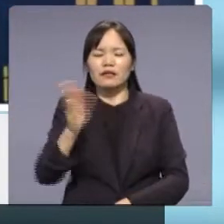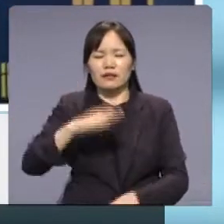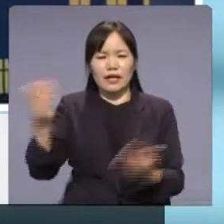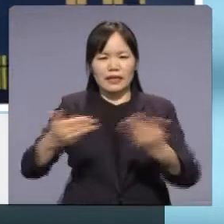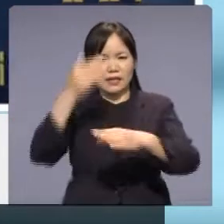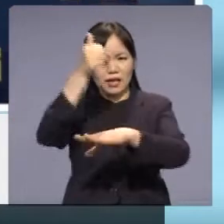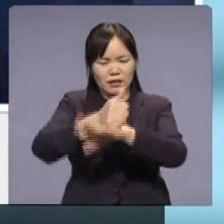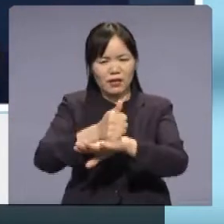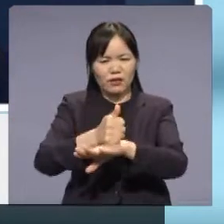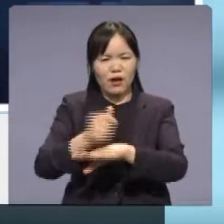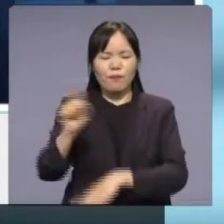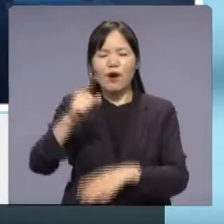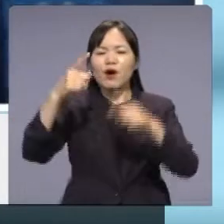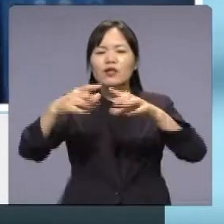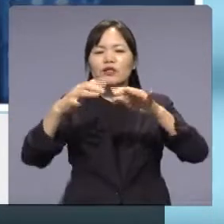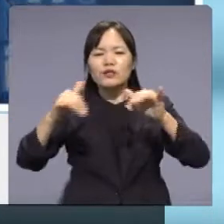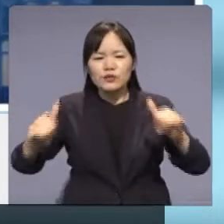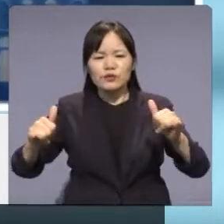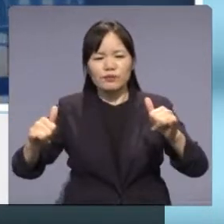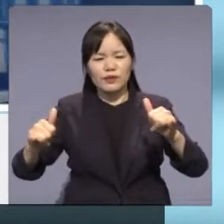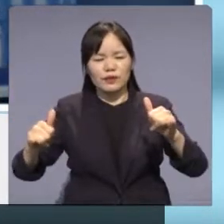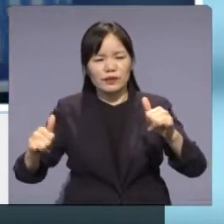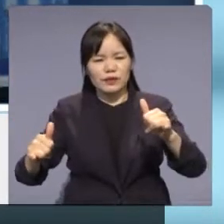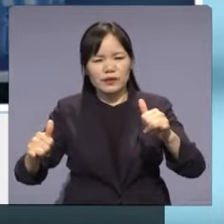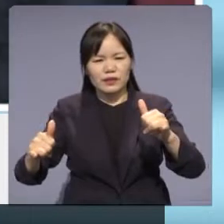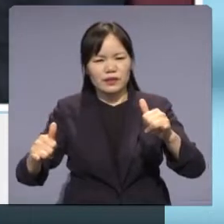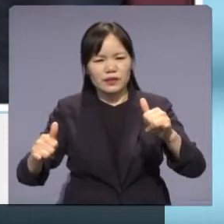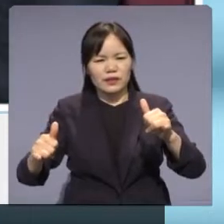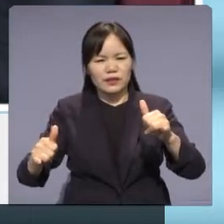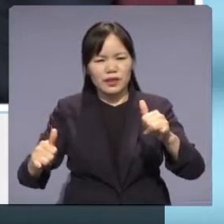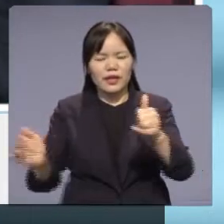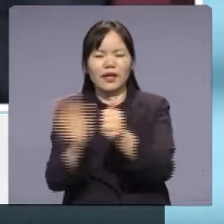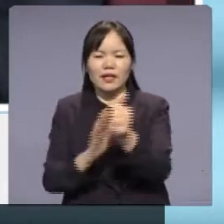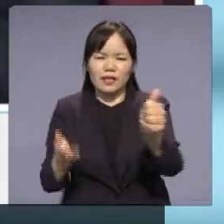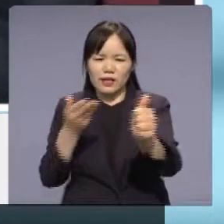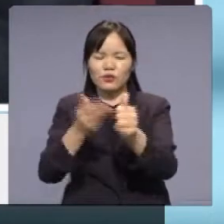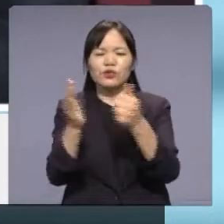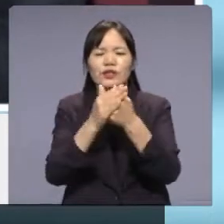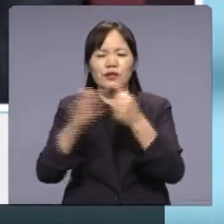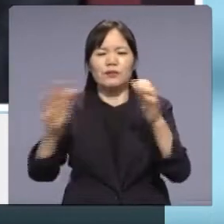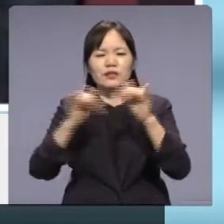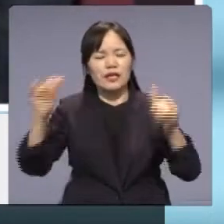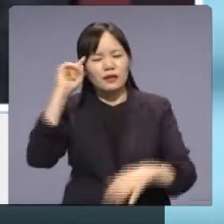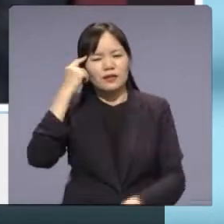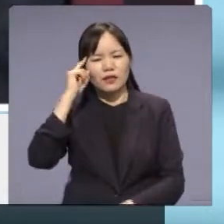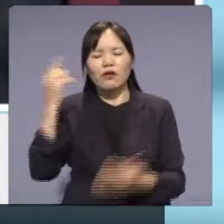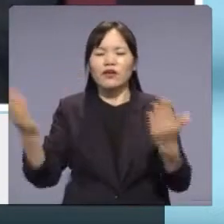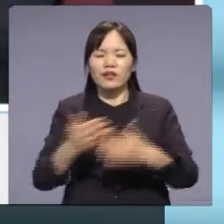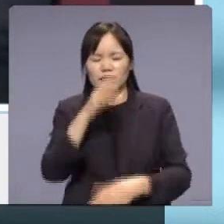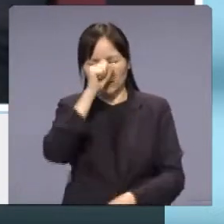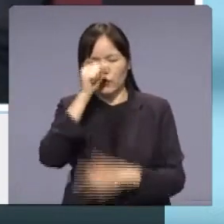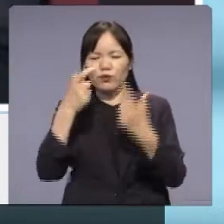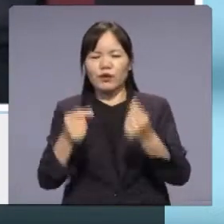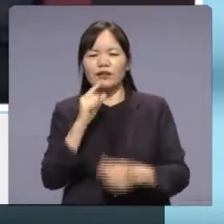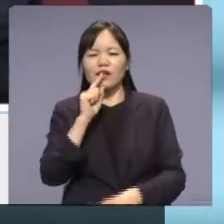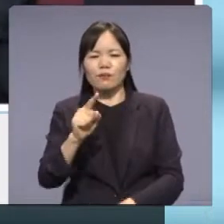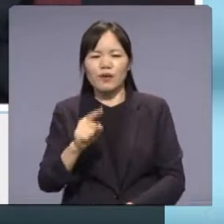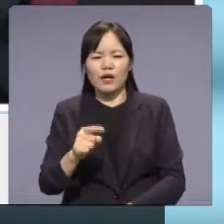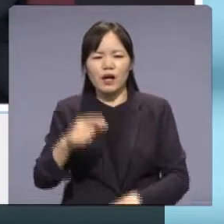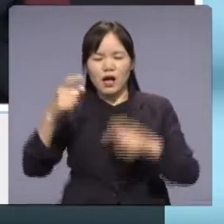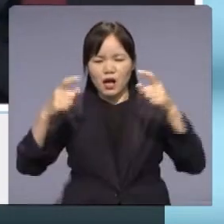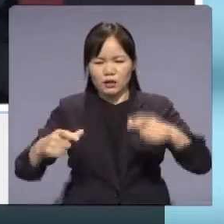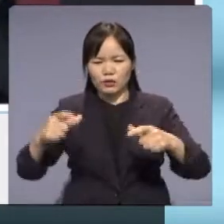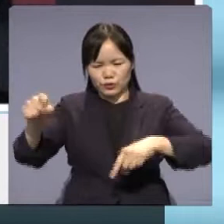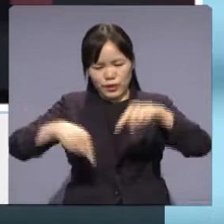결과는 결국 주민들에게, 사람들에게 미치기 때문에 사람을 생각하고 일을 했으면 좋겠다는 얘기를 했는데 구정행정이라는